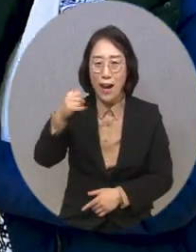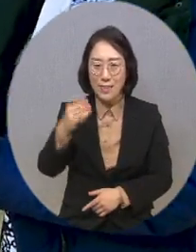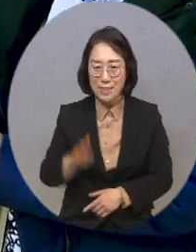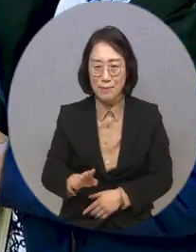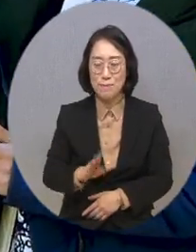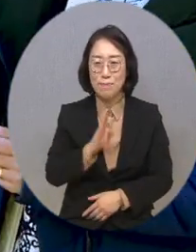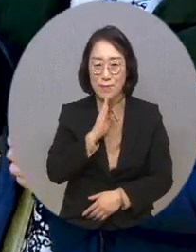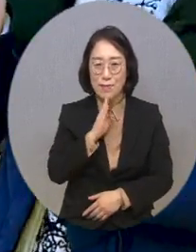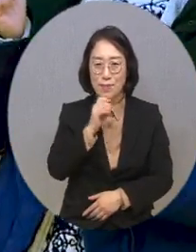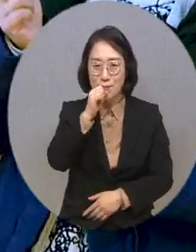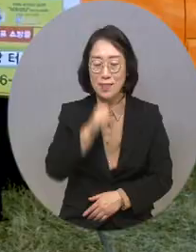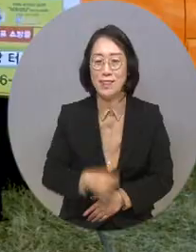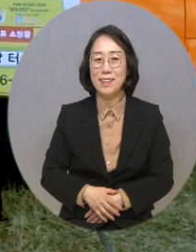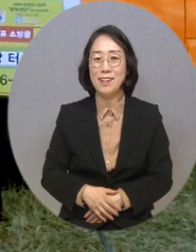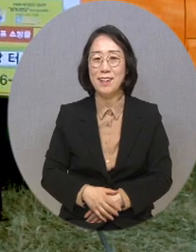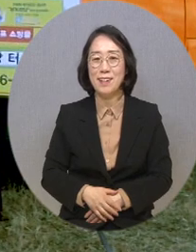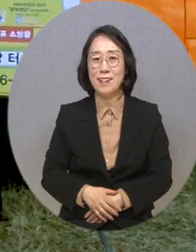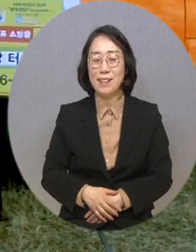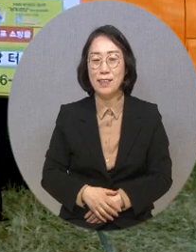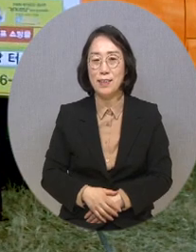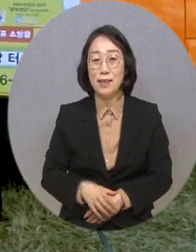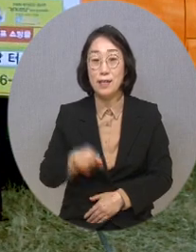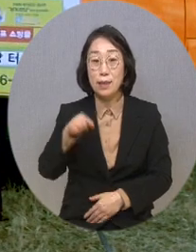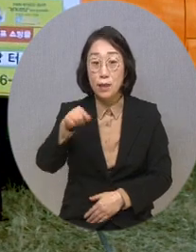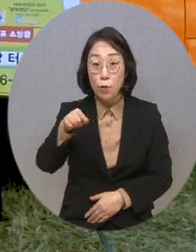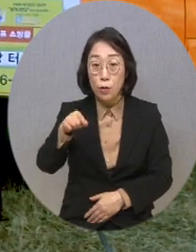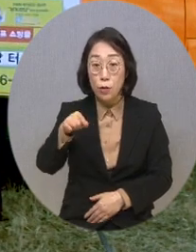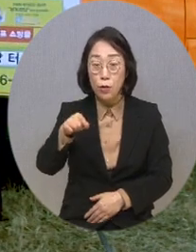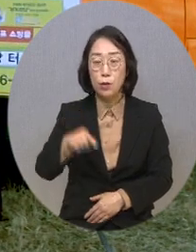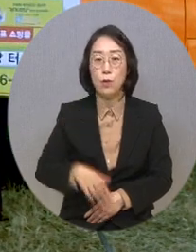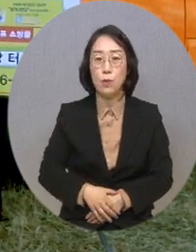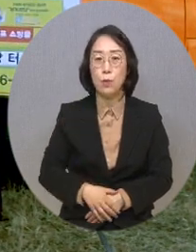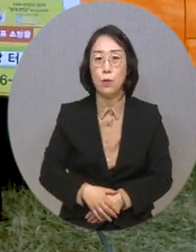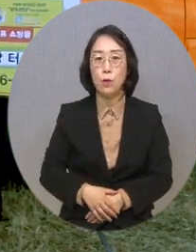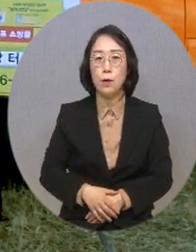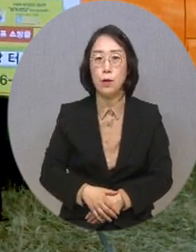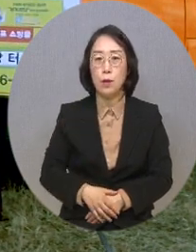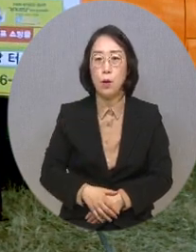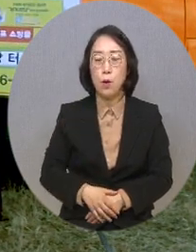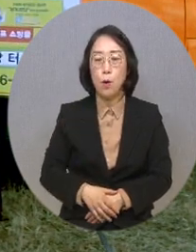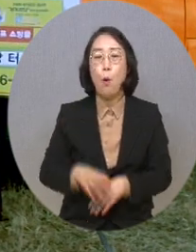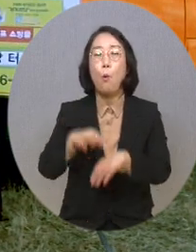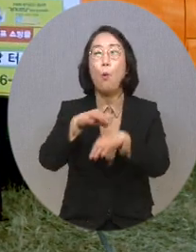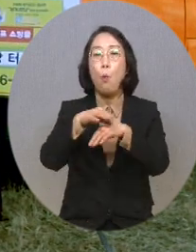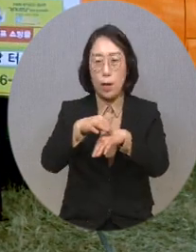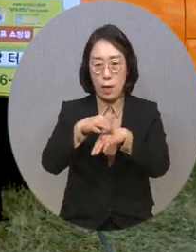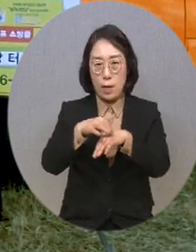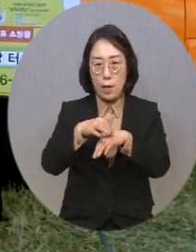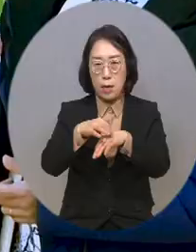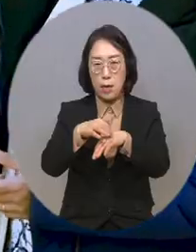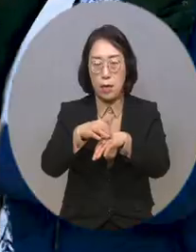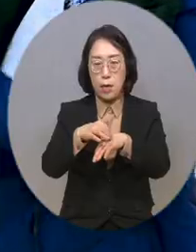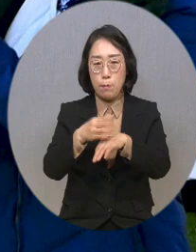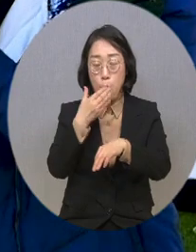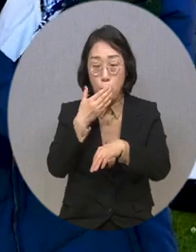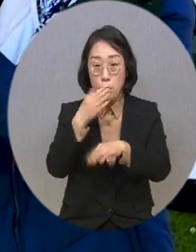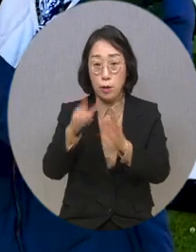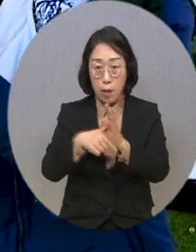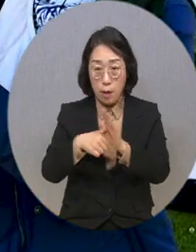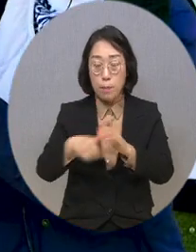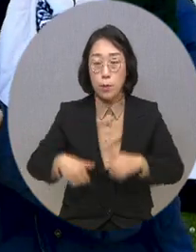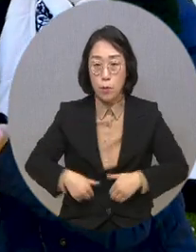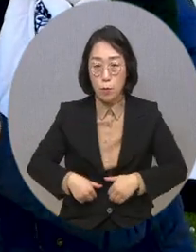나왔으면 좋았을 것 같아. 그리고 키위하면 고기. 고기를 빼놓고는 얘기하면 안 돼. 아,